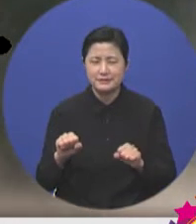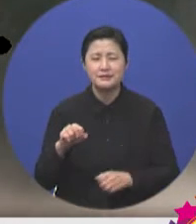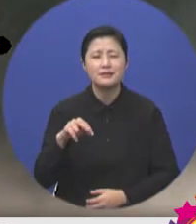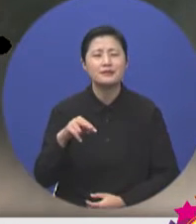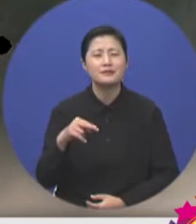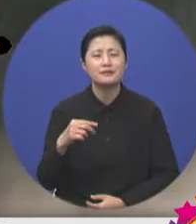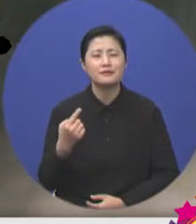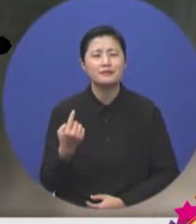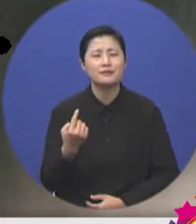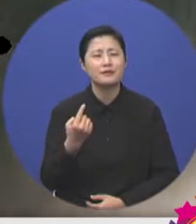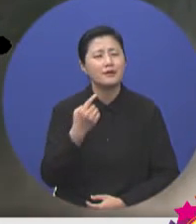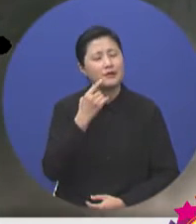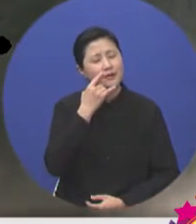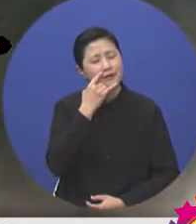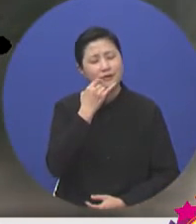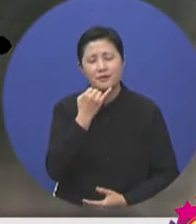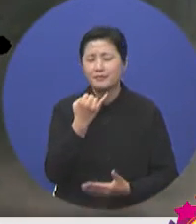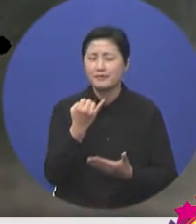있어도